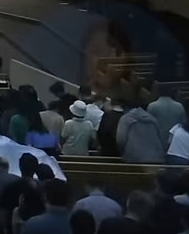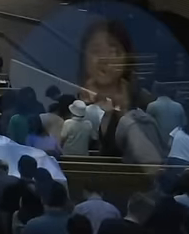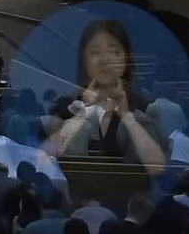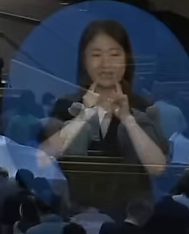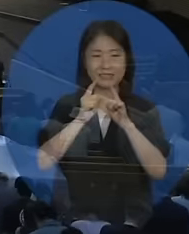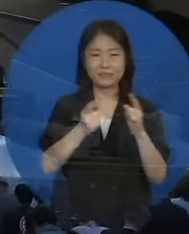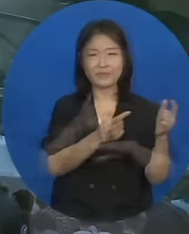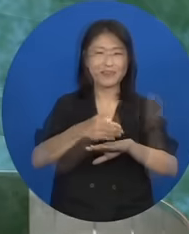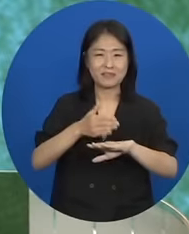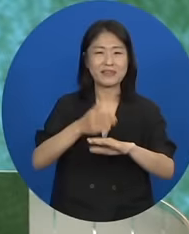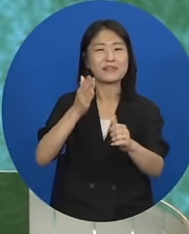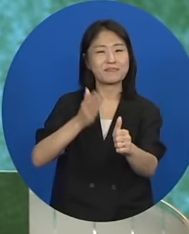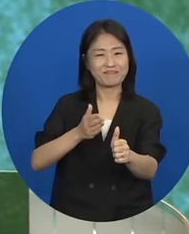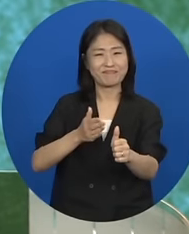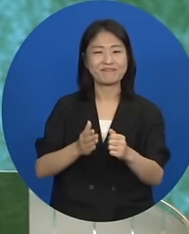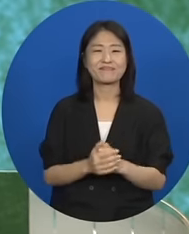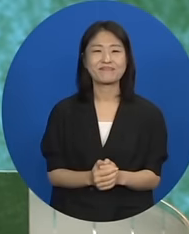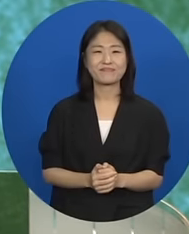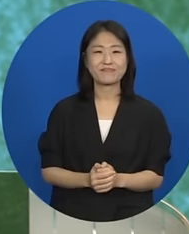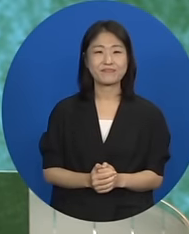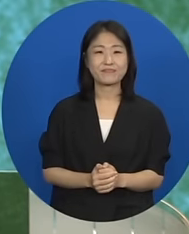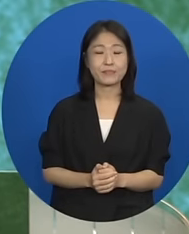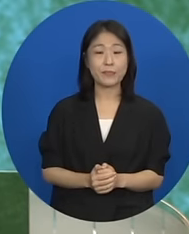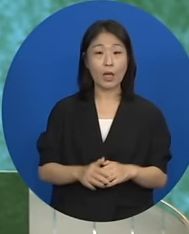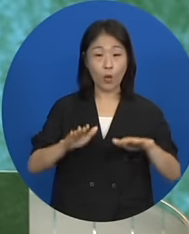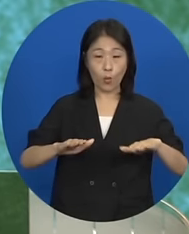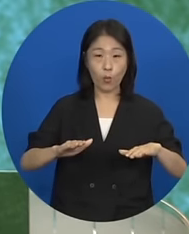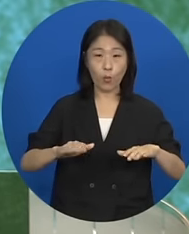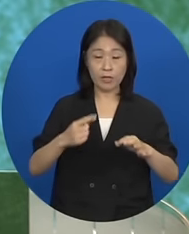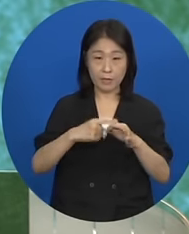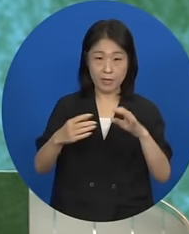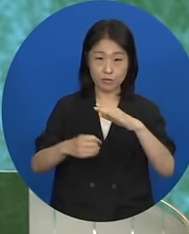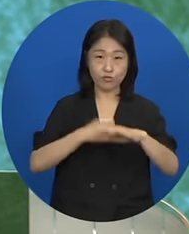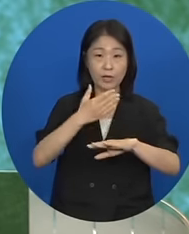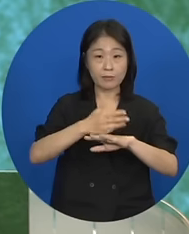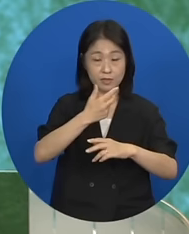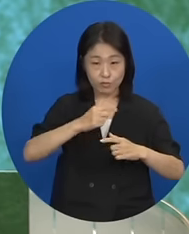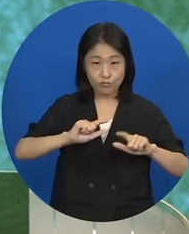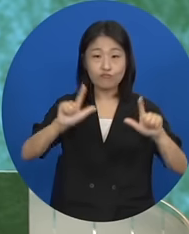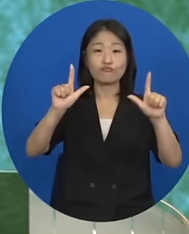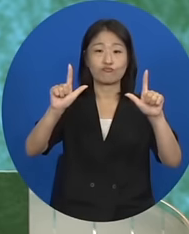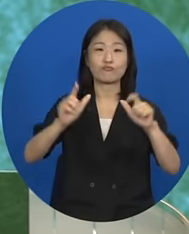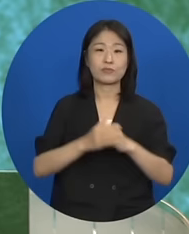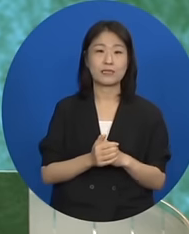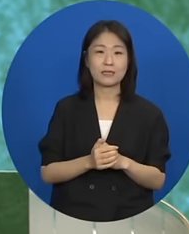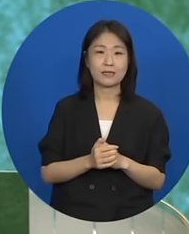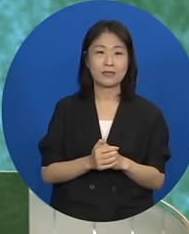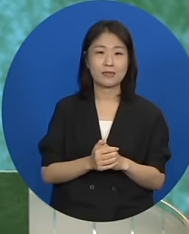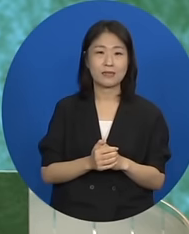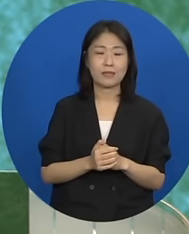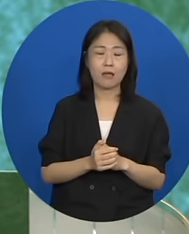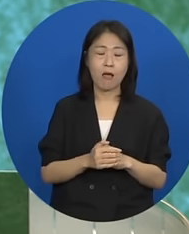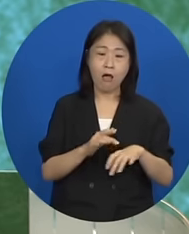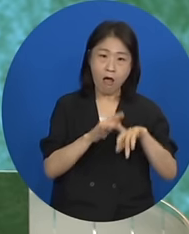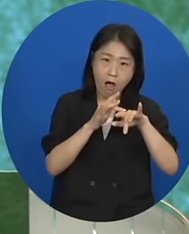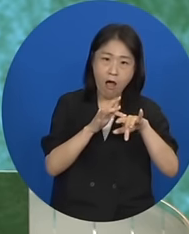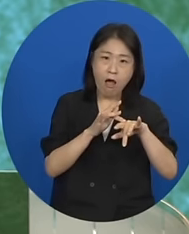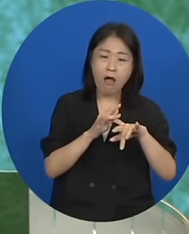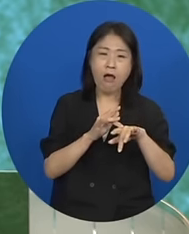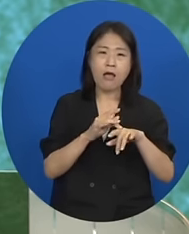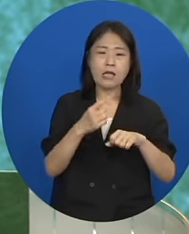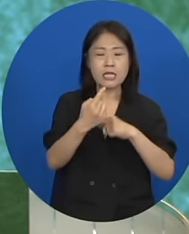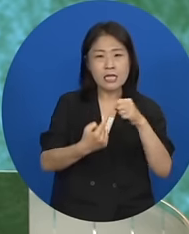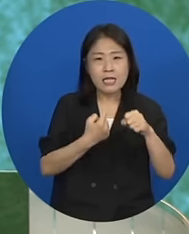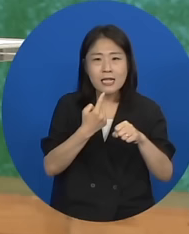모두 자리 안겠습니다네 오늘은 우리 맥주 감사 주일로 드립니다 벌써 1년에 절반이 지나갔습니다